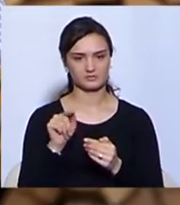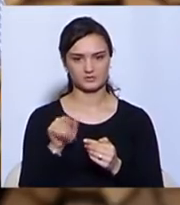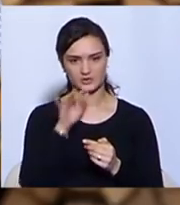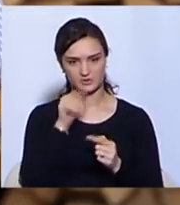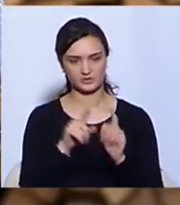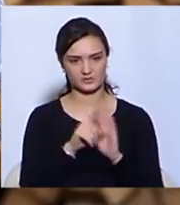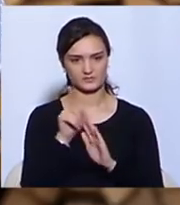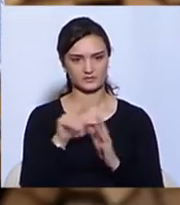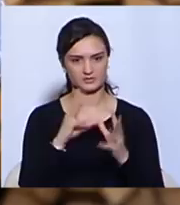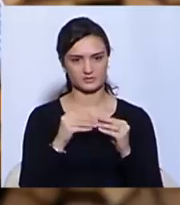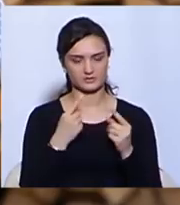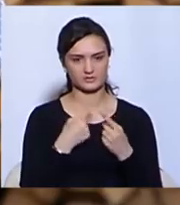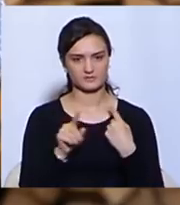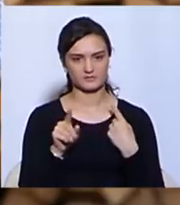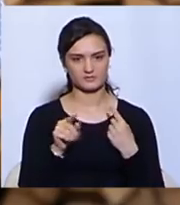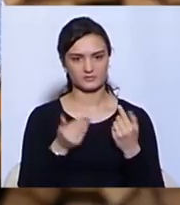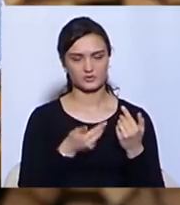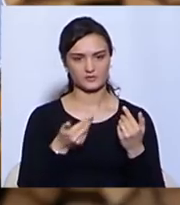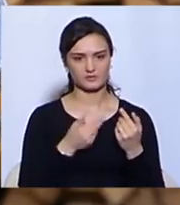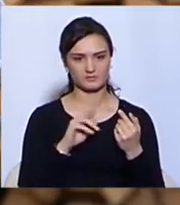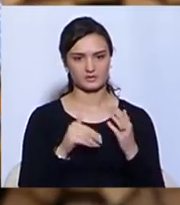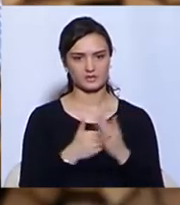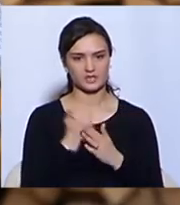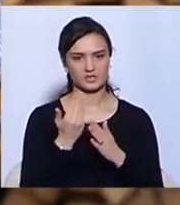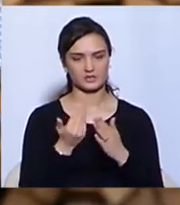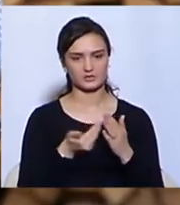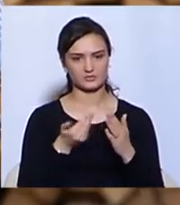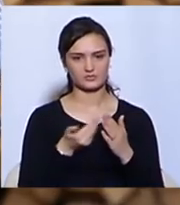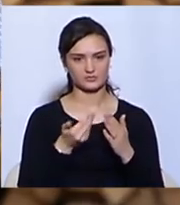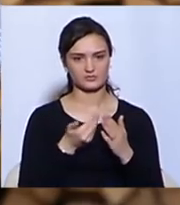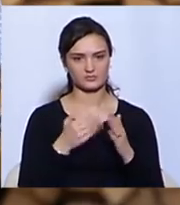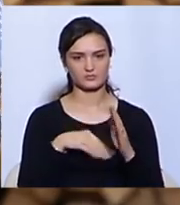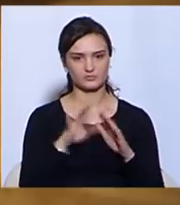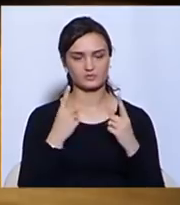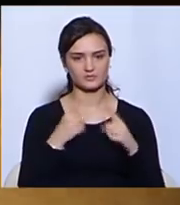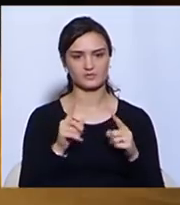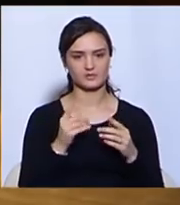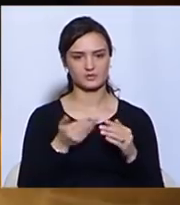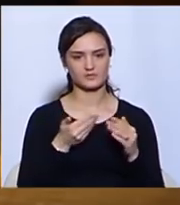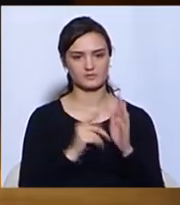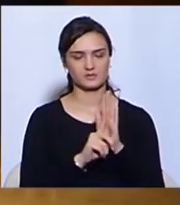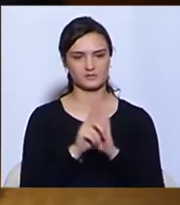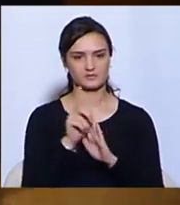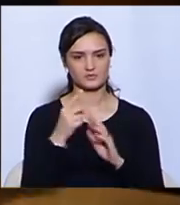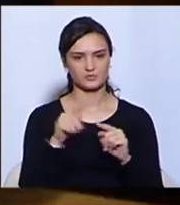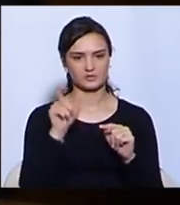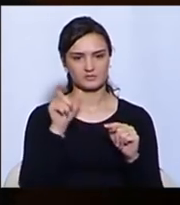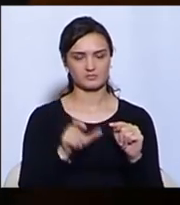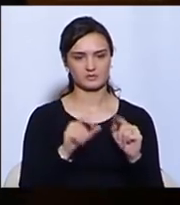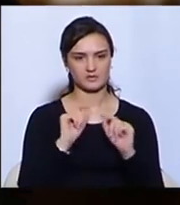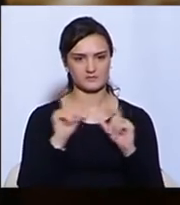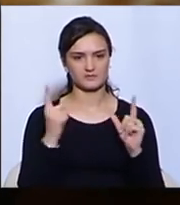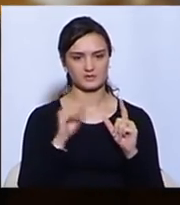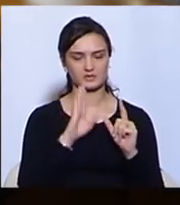მაშინ დავიწყე სრულიად სხვა ცხოვრება და ახალი ცხოვრება. ახალი არა, უფრო სხვა ცხოვრება დავიწყე. სულ სხვა ადამიანმა